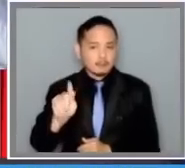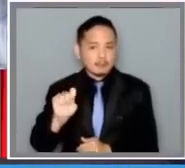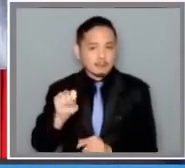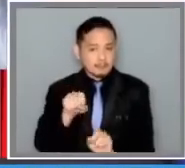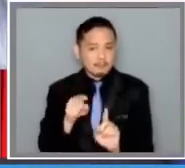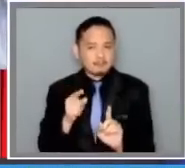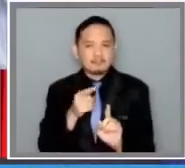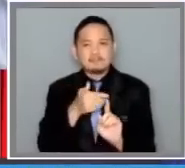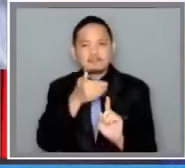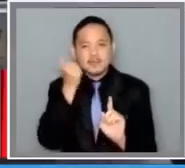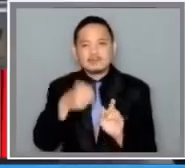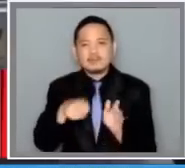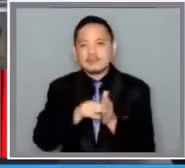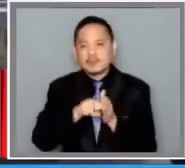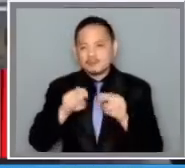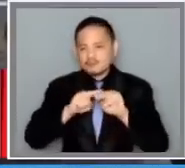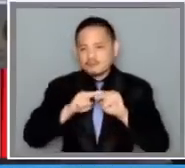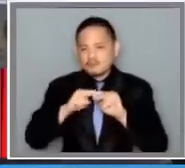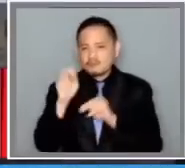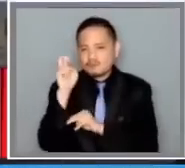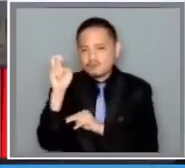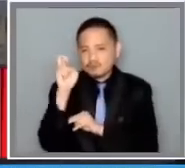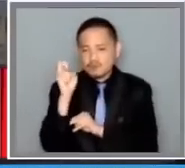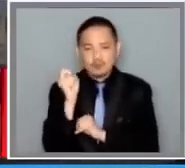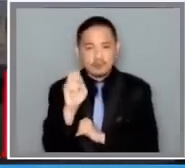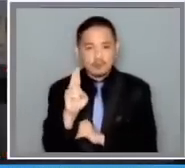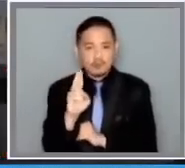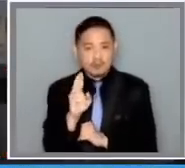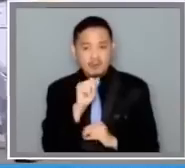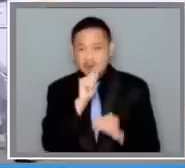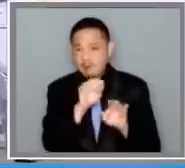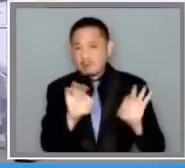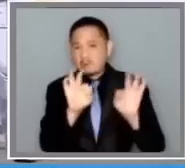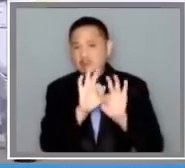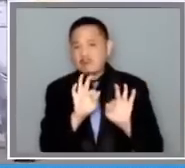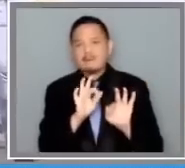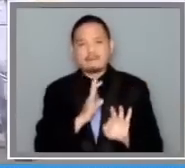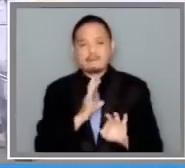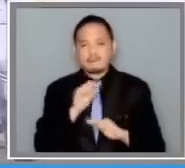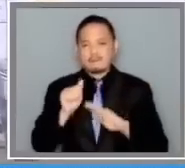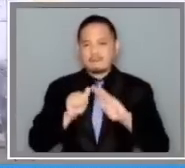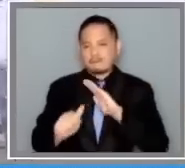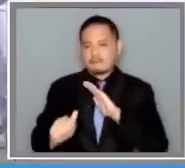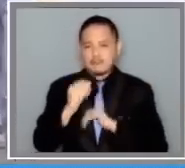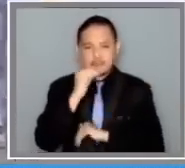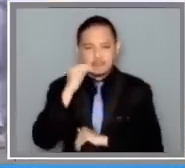bawasan ang hindi importanteng biyahe para po daw tayo ay makatipid.